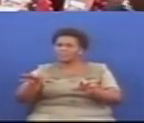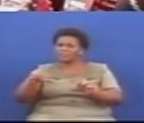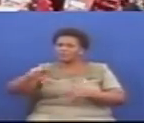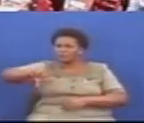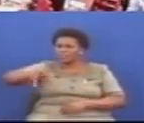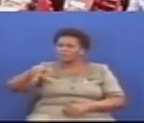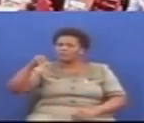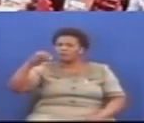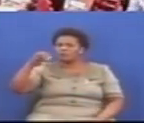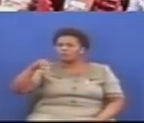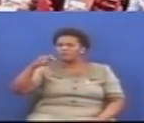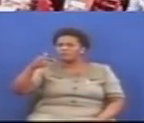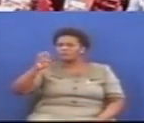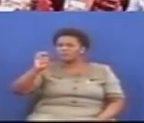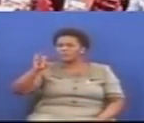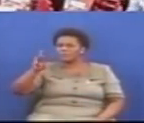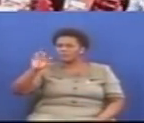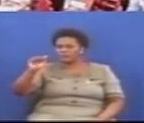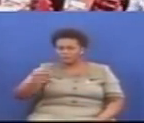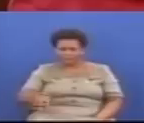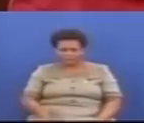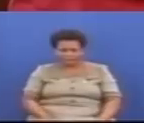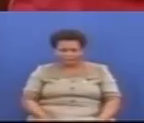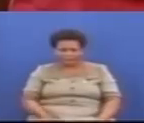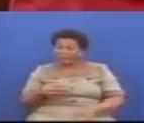Mheshimiwa Livingstone Lusinde.